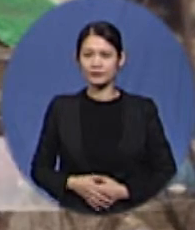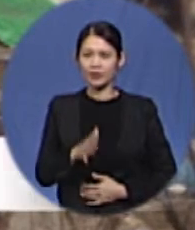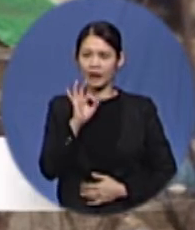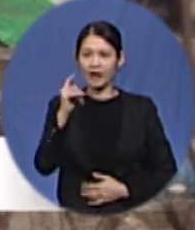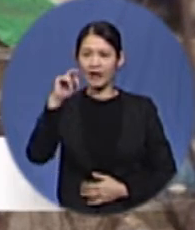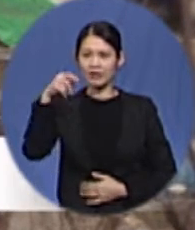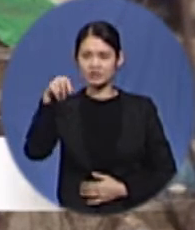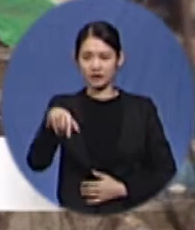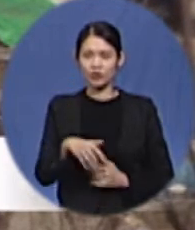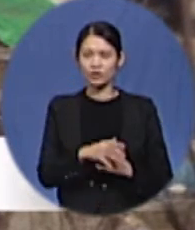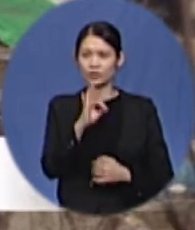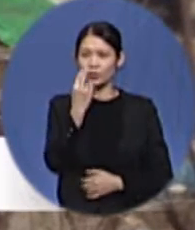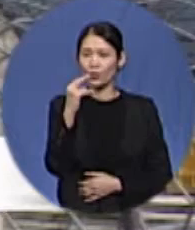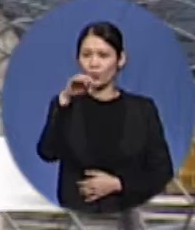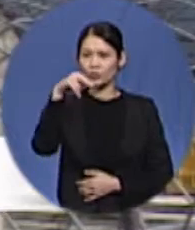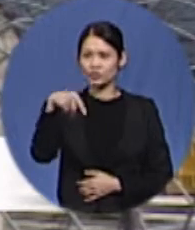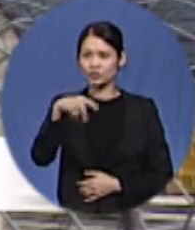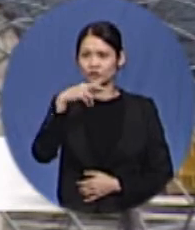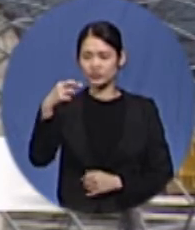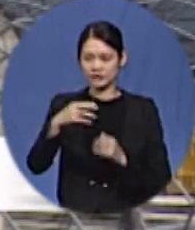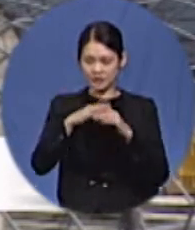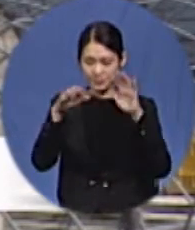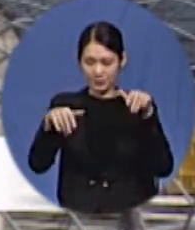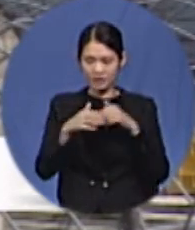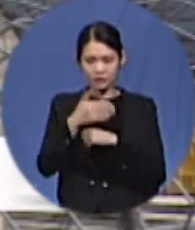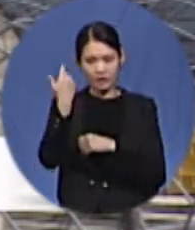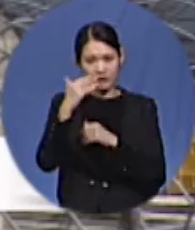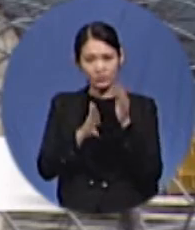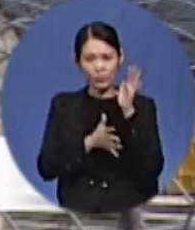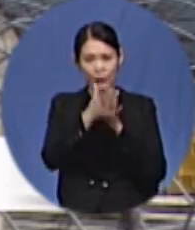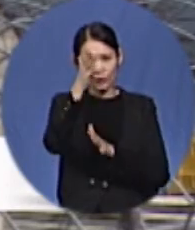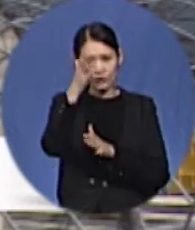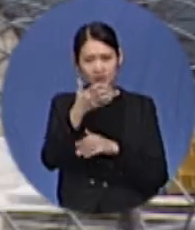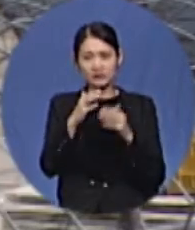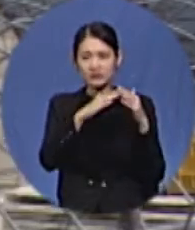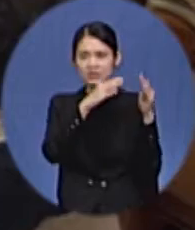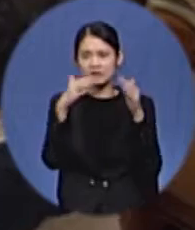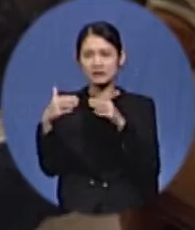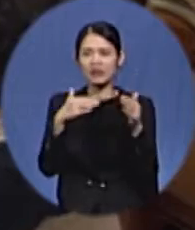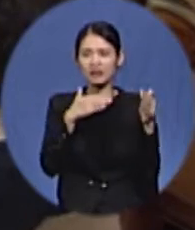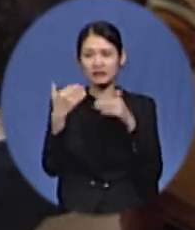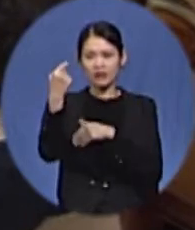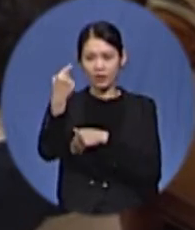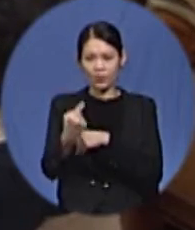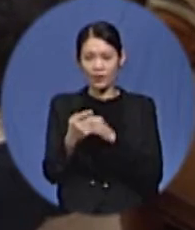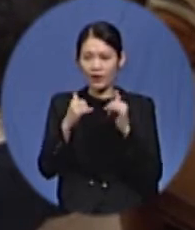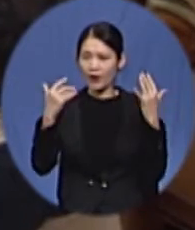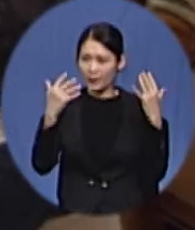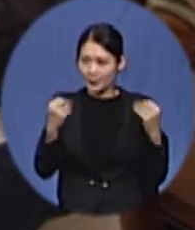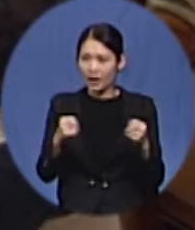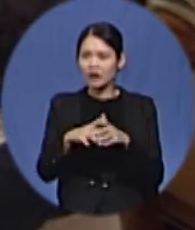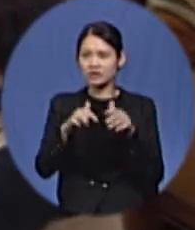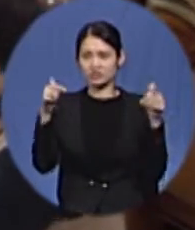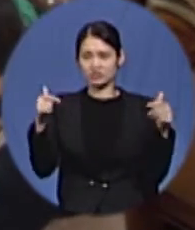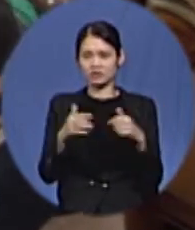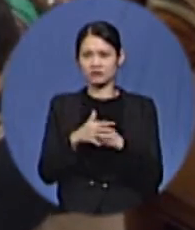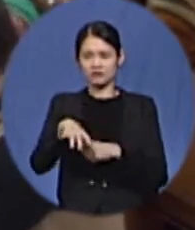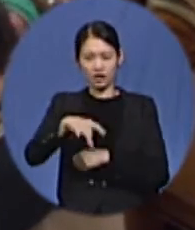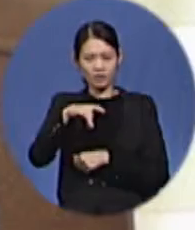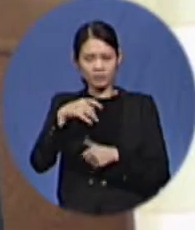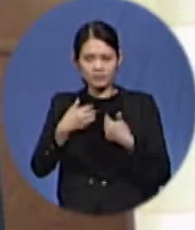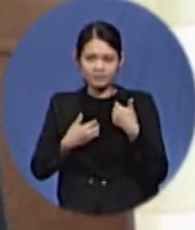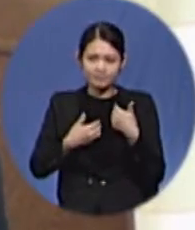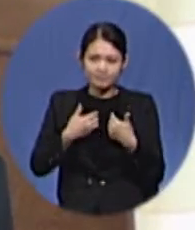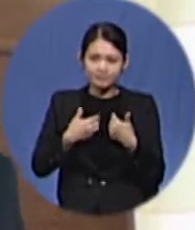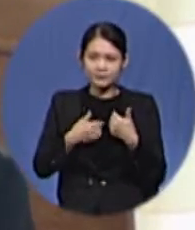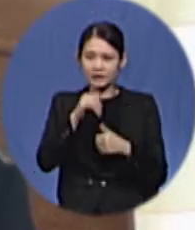안성의 용두리 마을. 최근 도시에서 이사 온 사람들이 많아졌습니다. 처음엔 대면대면한 이웃과